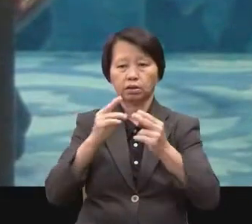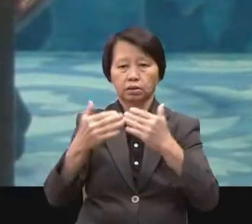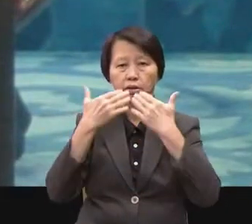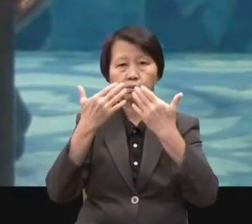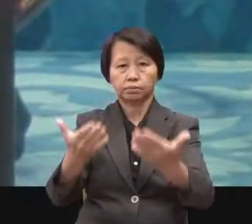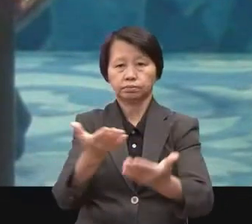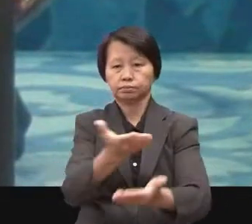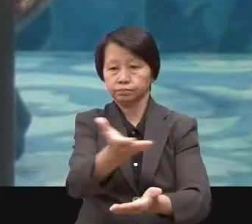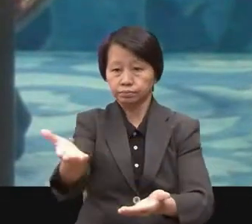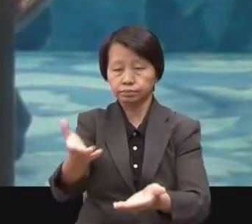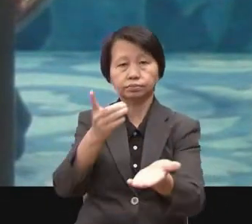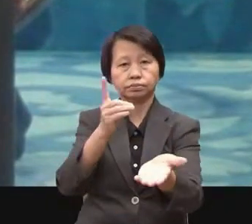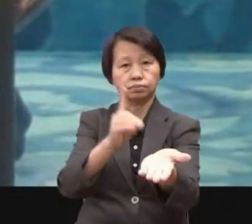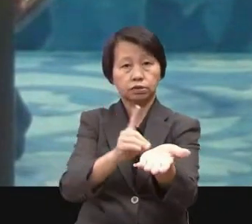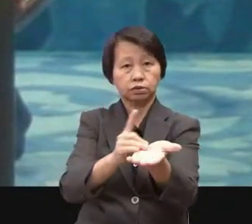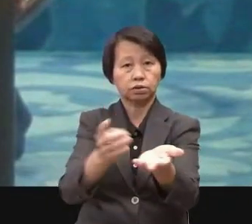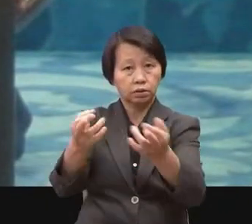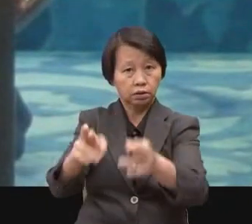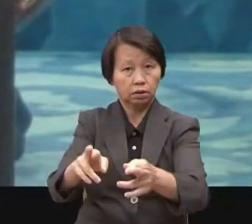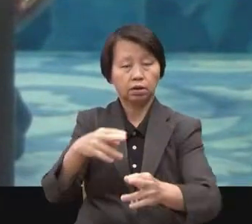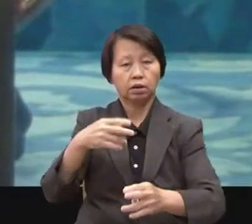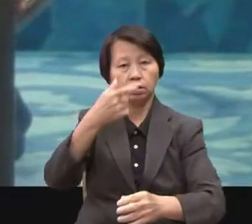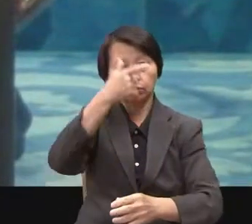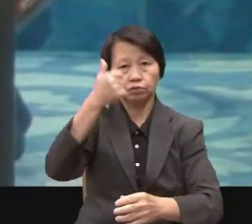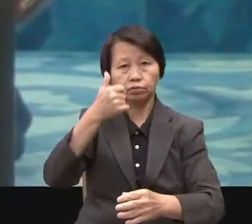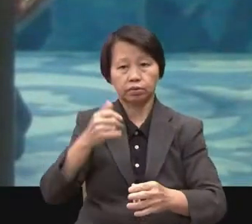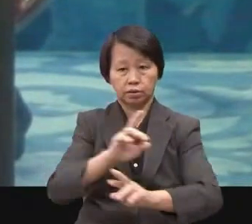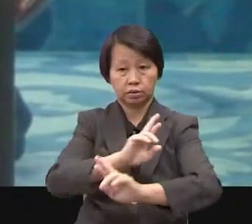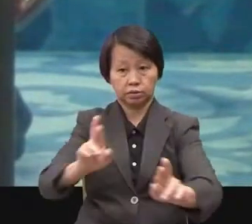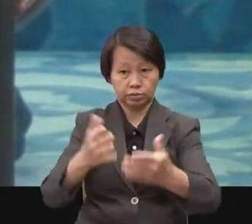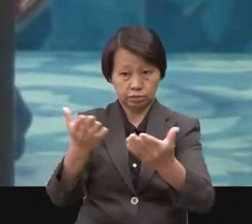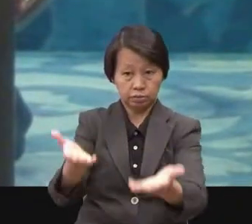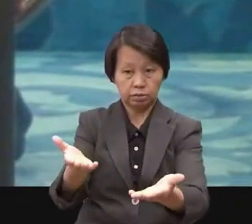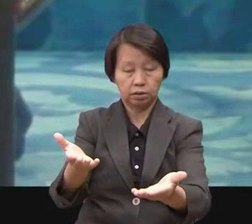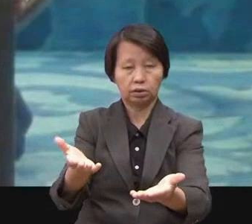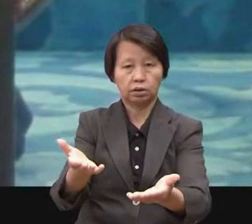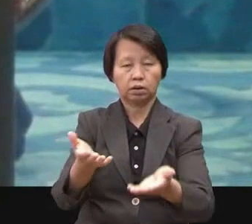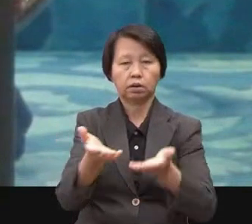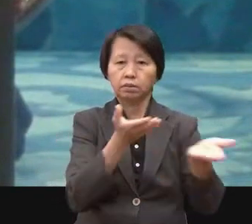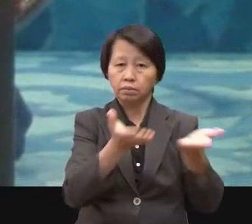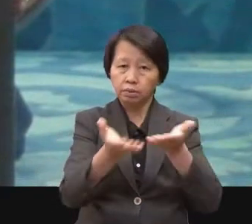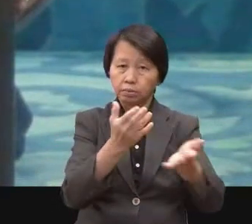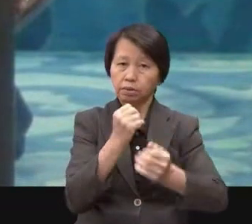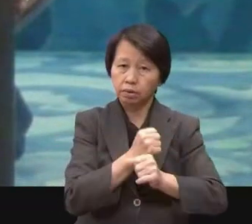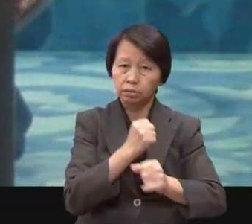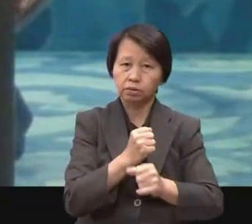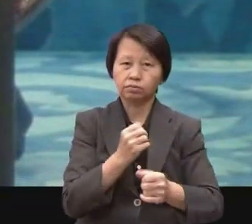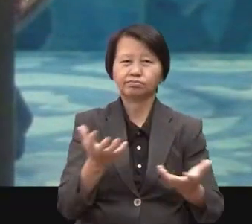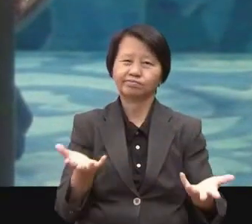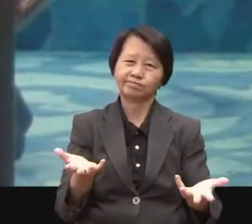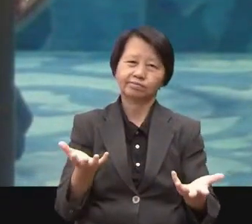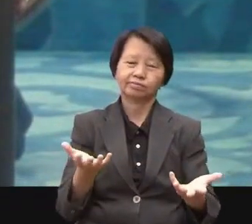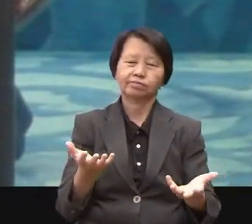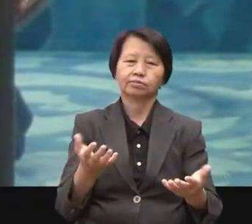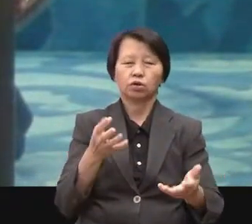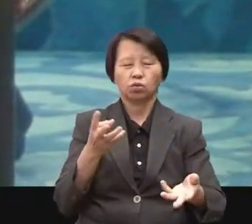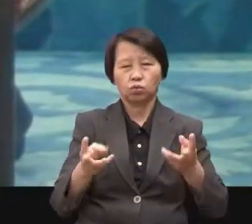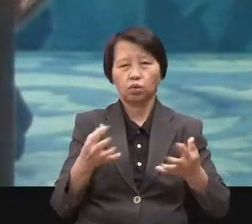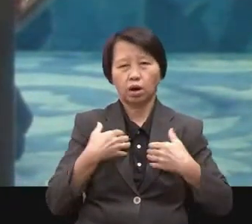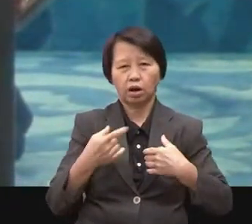terima kasih kepada mereka tentang karena kesetiaan mereka berhikmat Walaupun ada